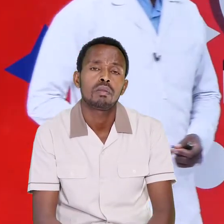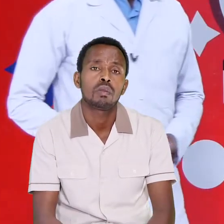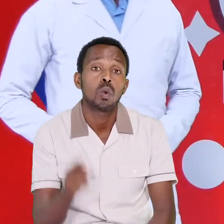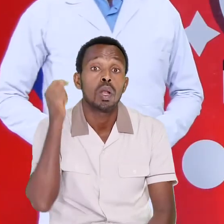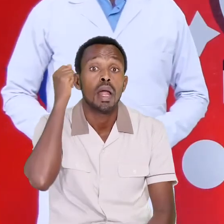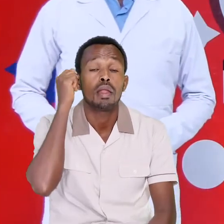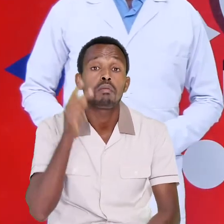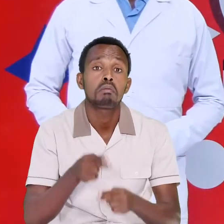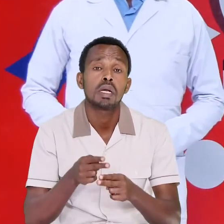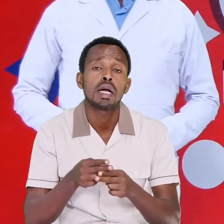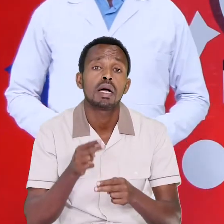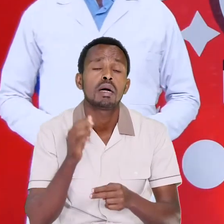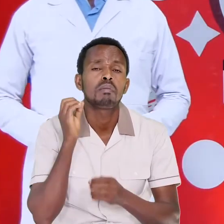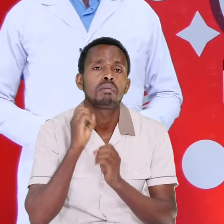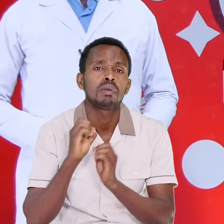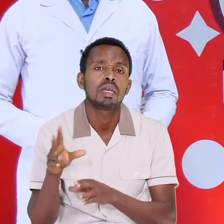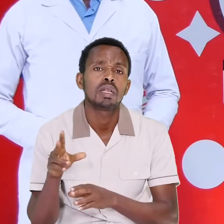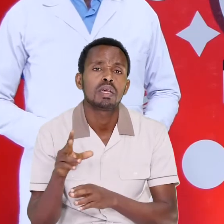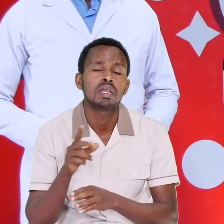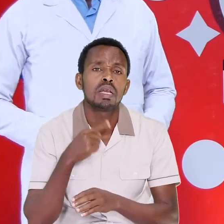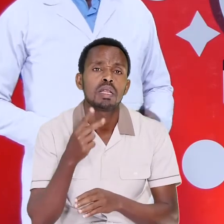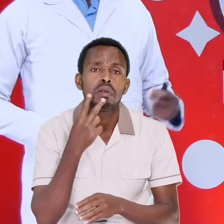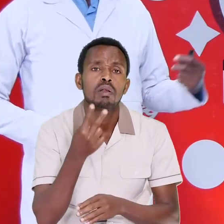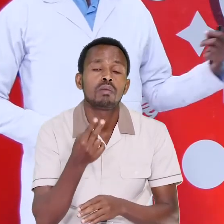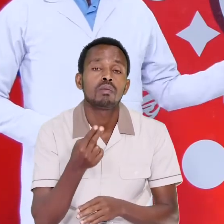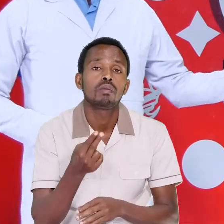Tolaan maqaa bade jennee yoo ilaallu